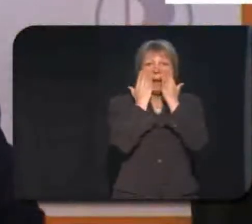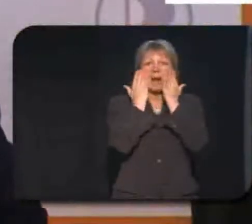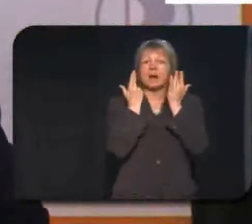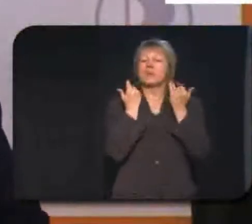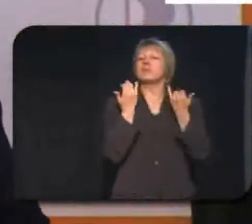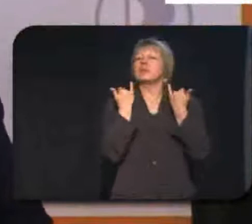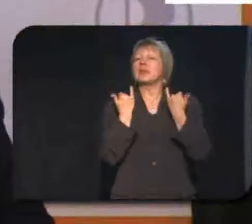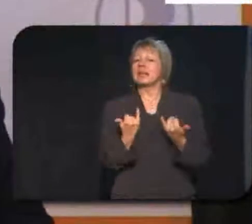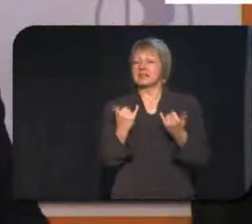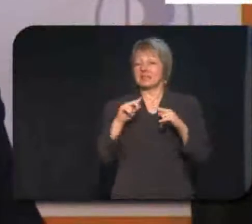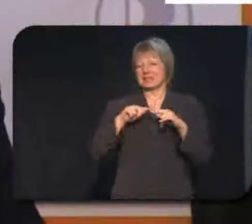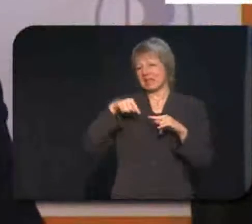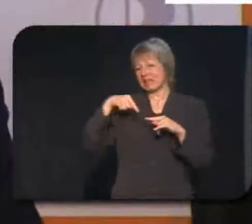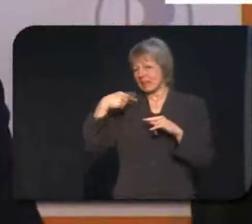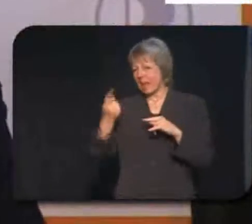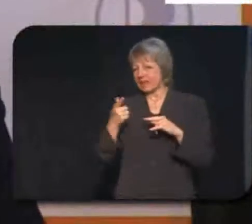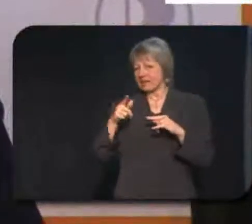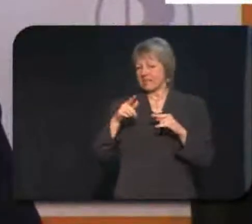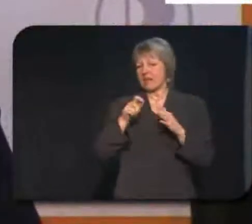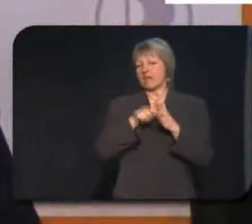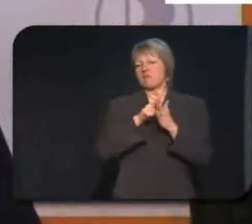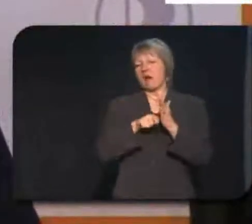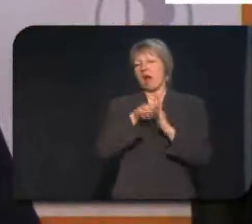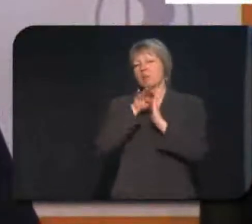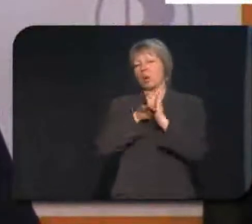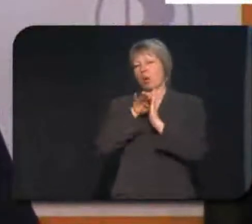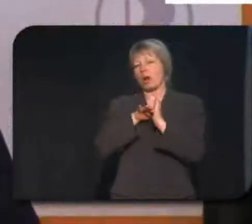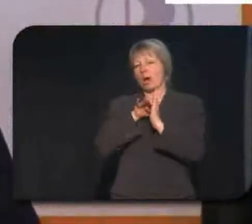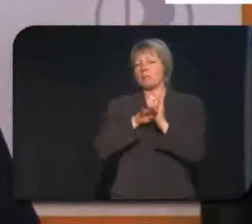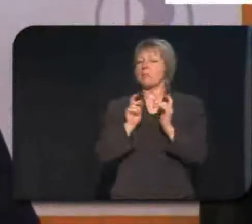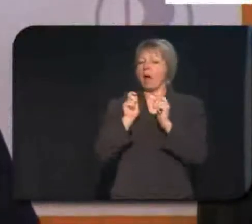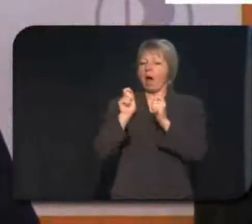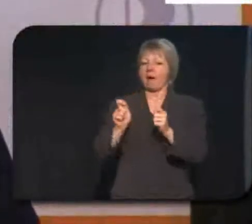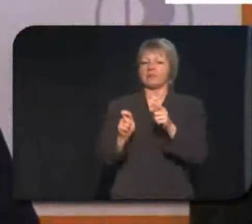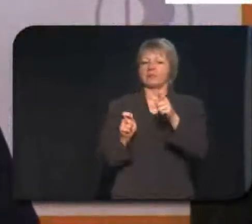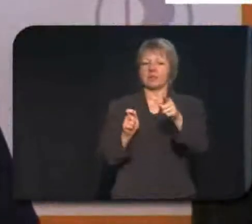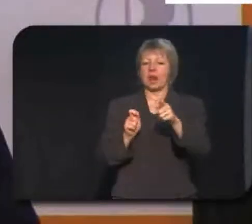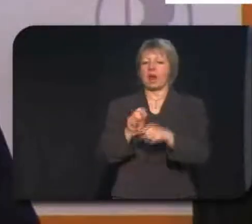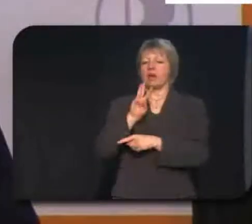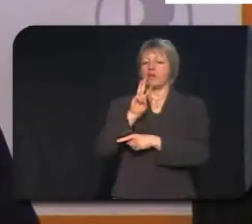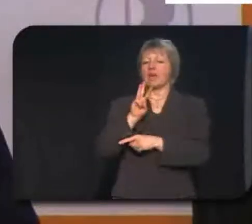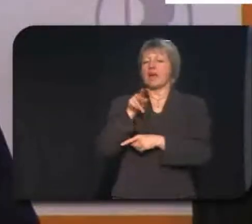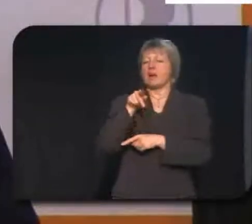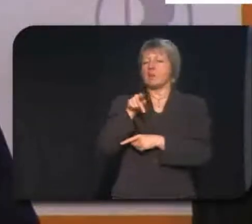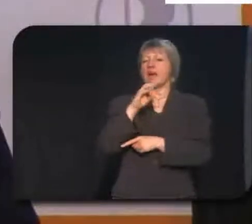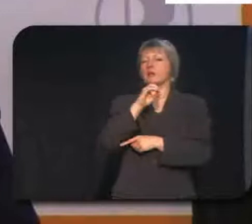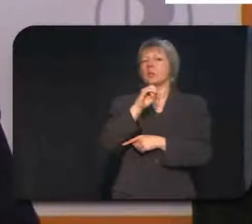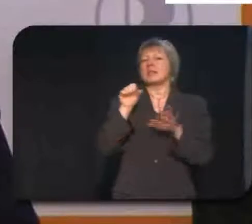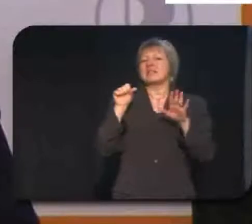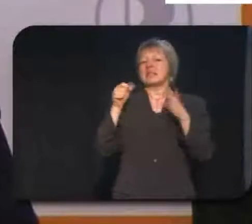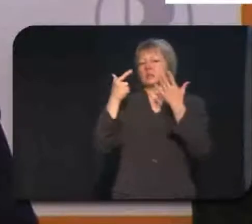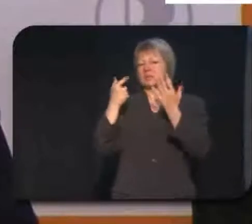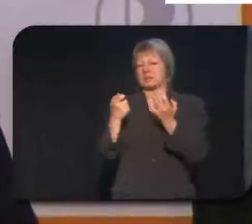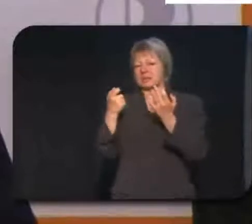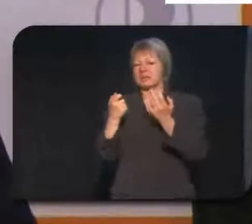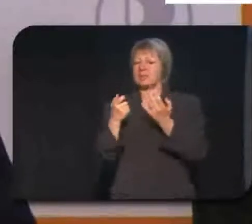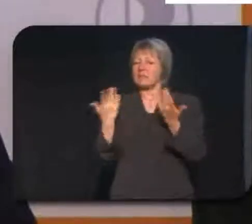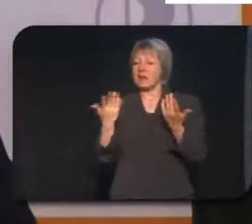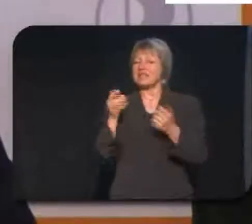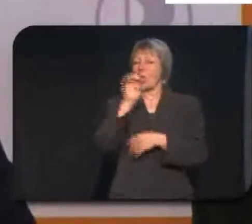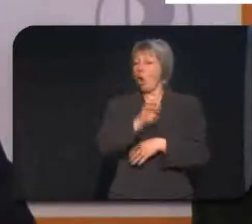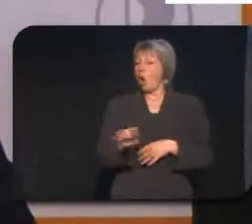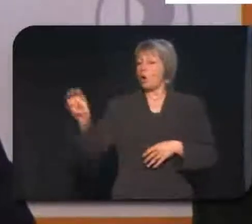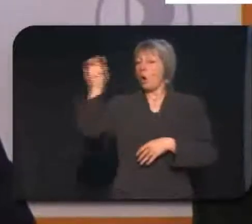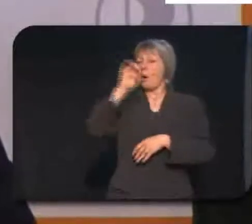so dann kommen wir jetzt zum nächsten Wahlprogramms Antrag das ist der WP 0.76 EU-weite Abschaffung der Zeitumstellung die